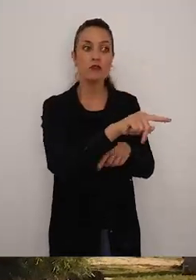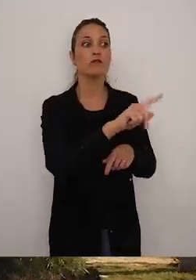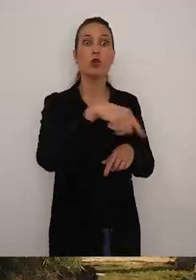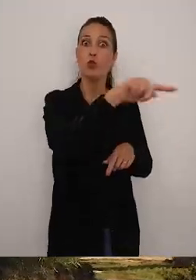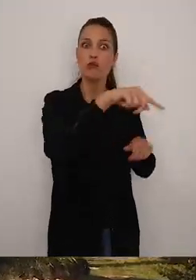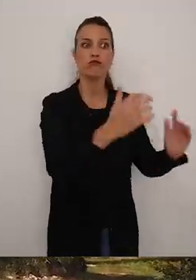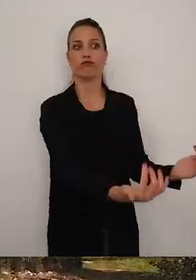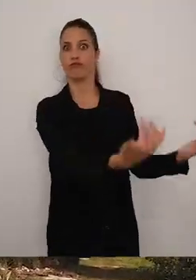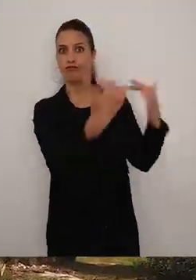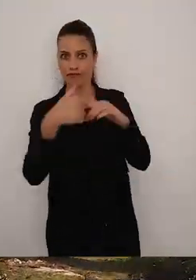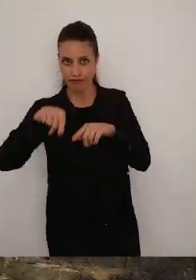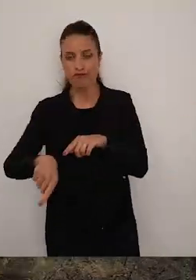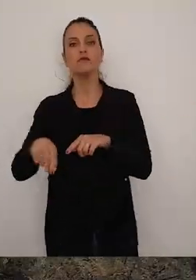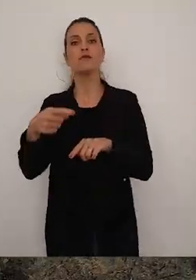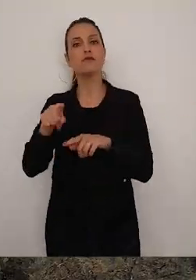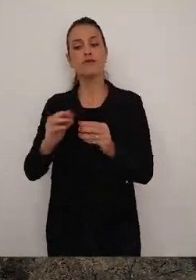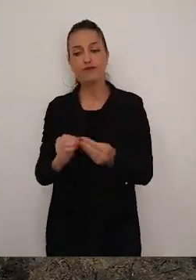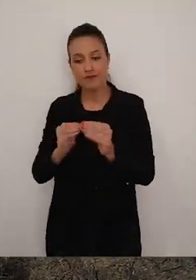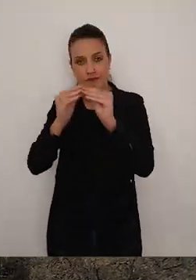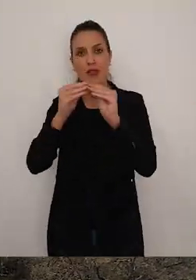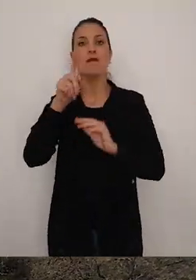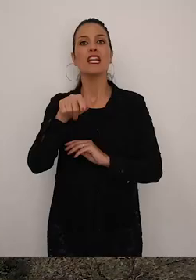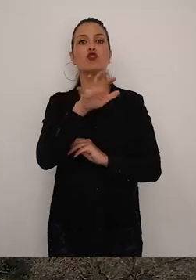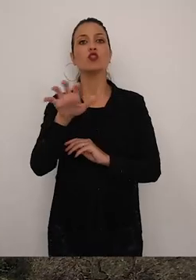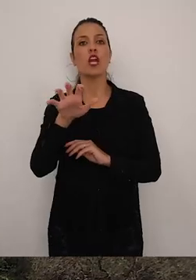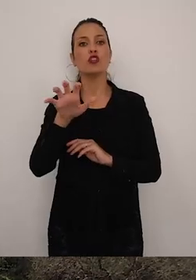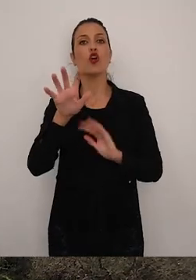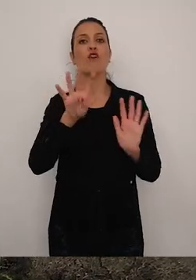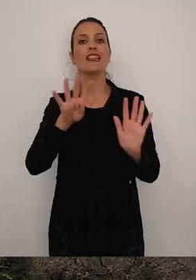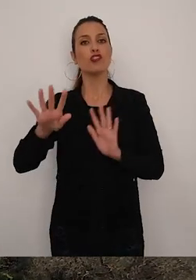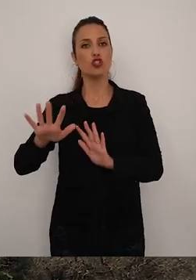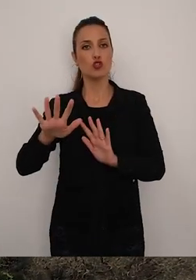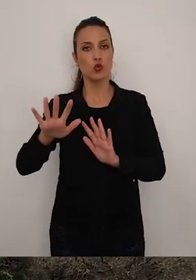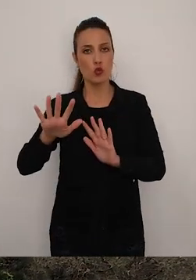una piccola cappella in suo onore nel 1595.